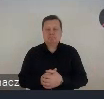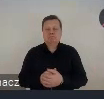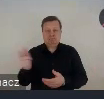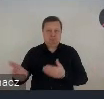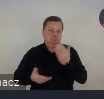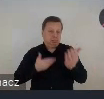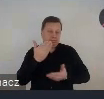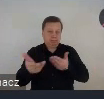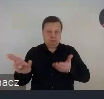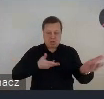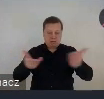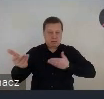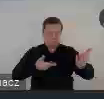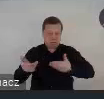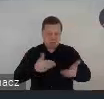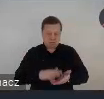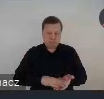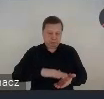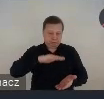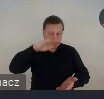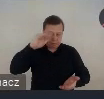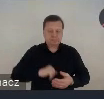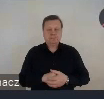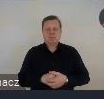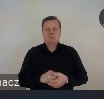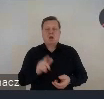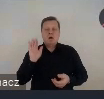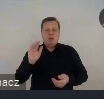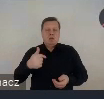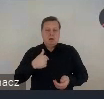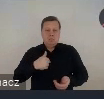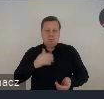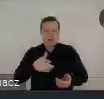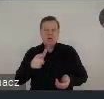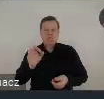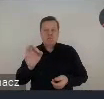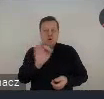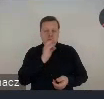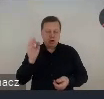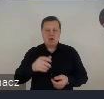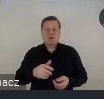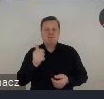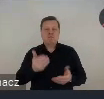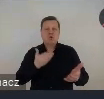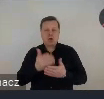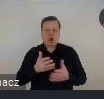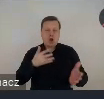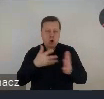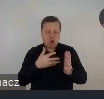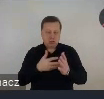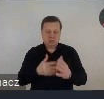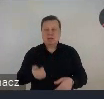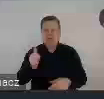wnioski. Potem wnioski są oceniane przez ekspertów zarówno pod